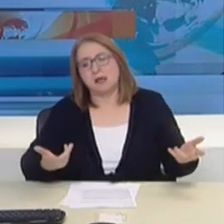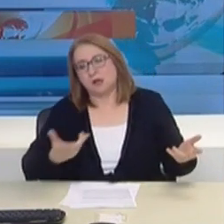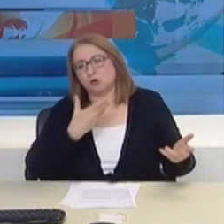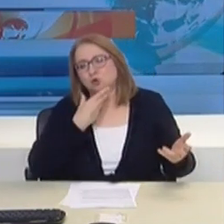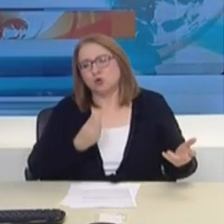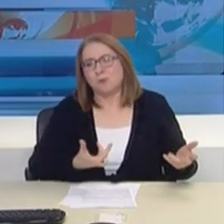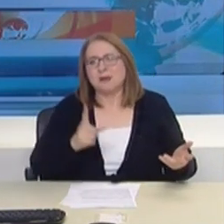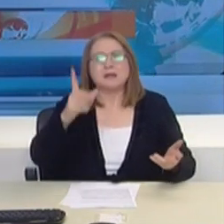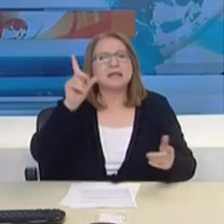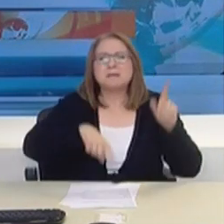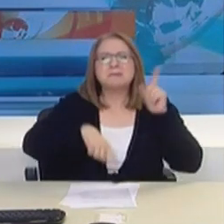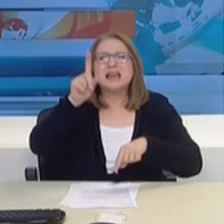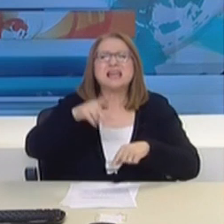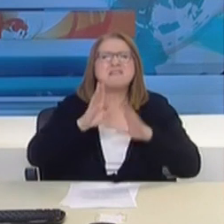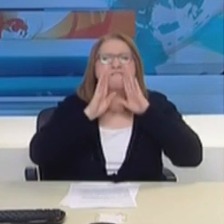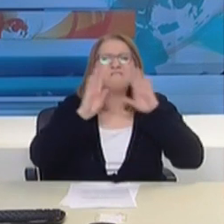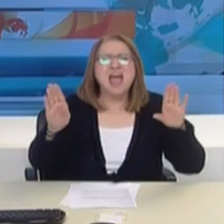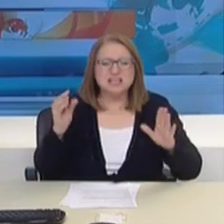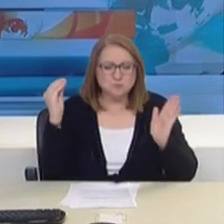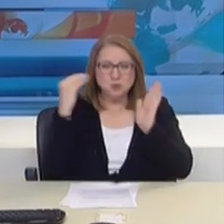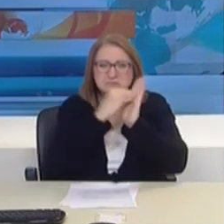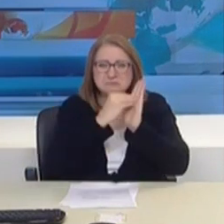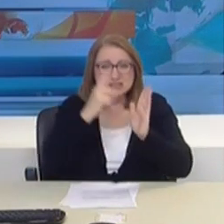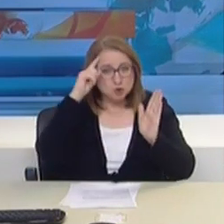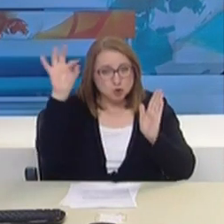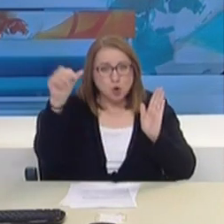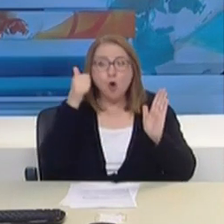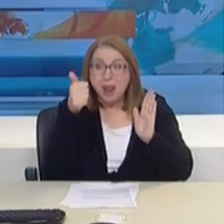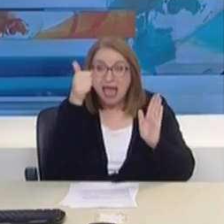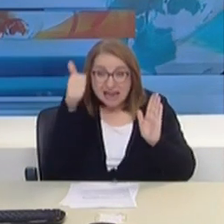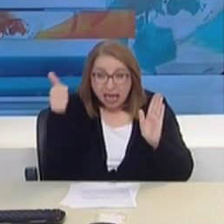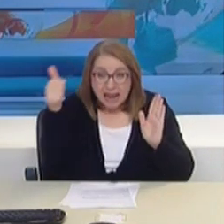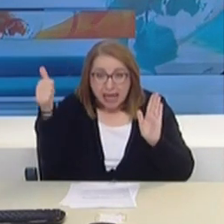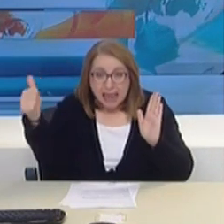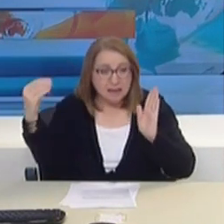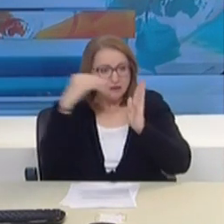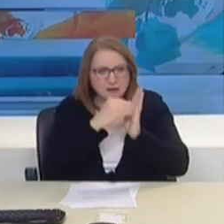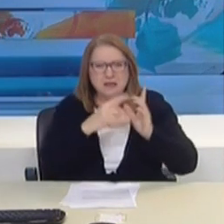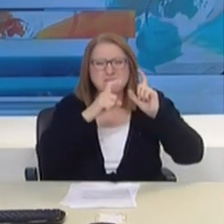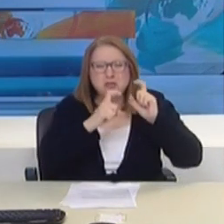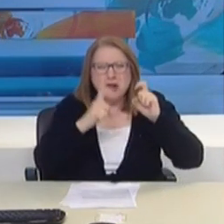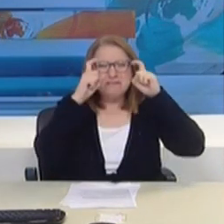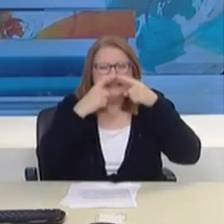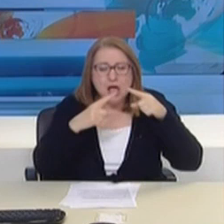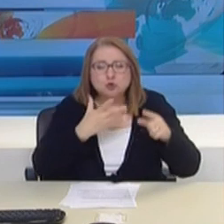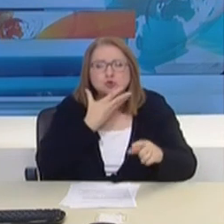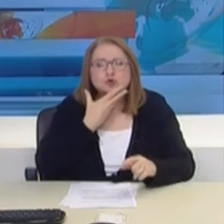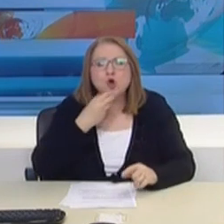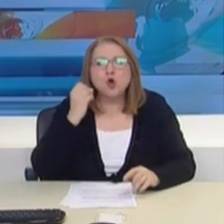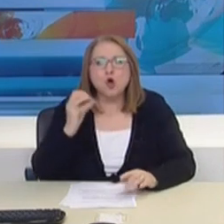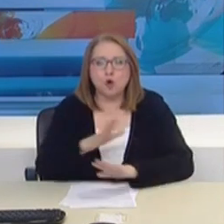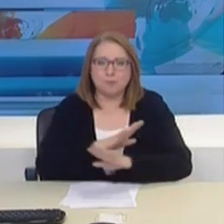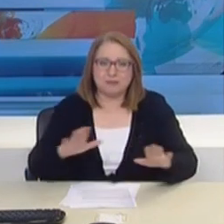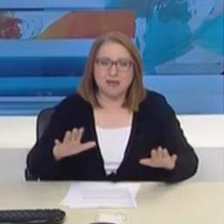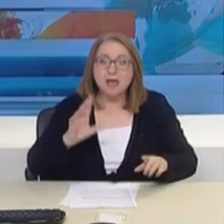μερικά κλικς ή για μερικά like, αδιαφορώντας για τη θλίψη και το δράμα των οικείων τους. Παιχνίδια που ακόμα και οι συγγενείς